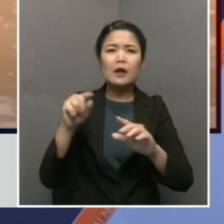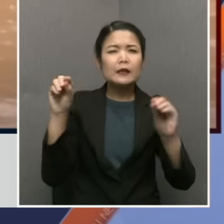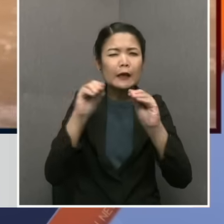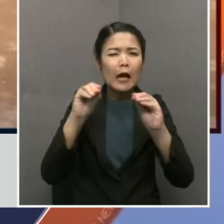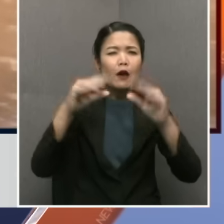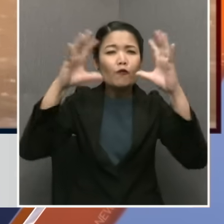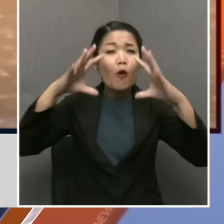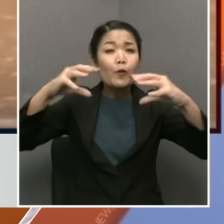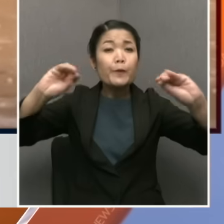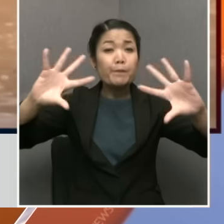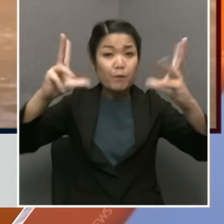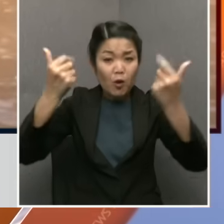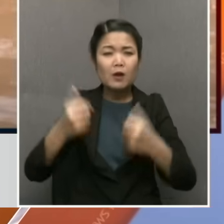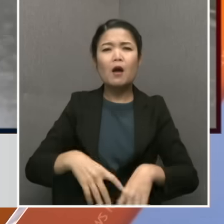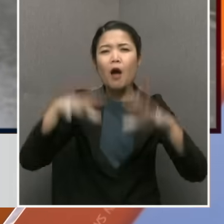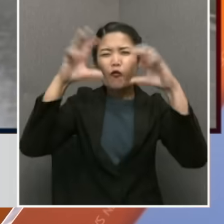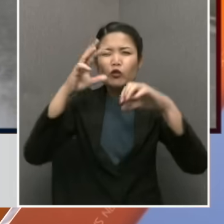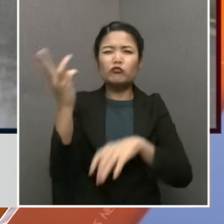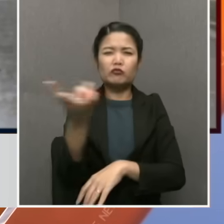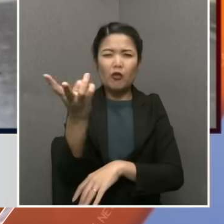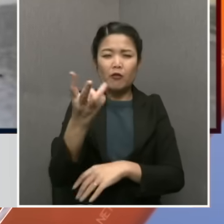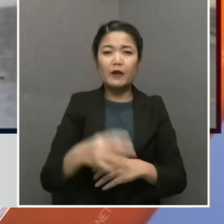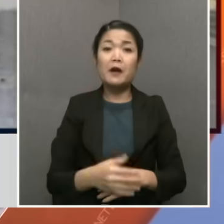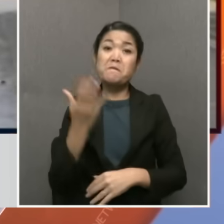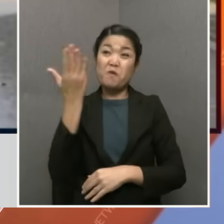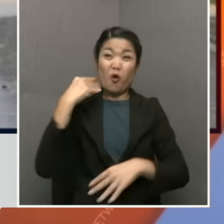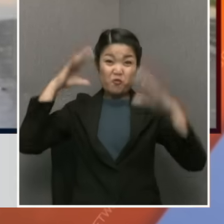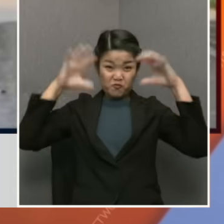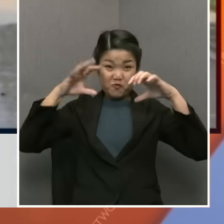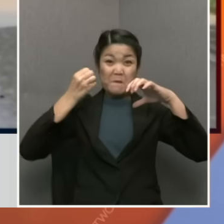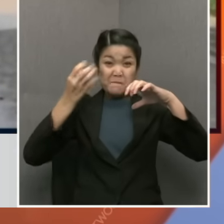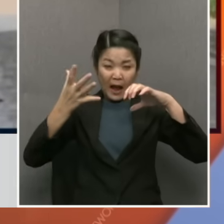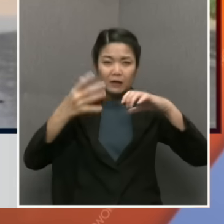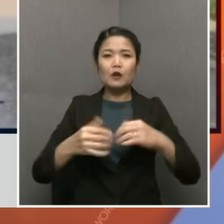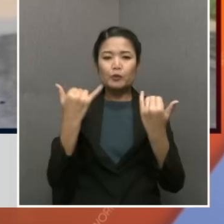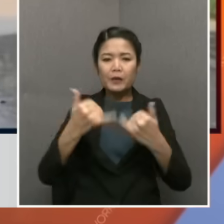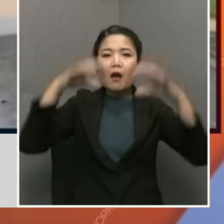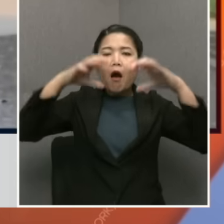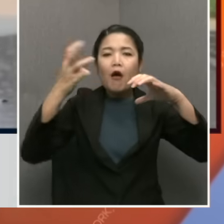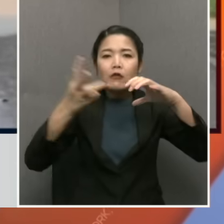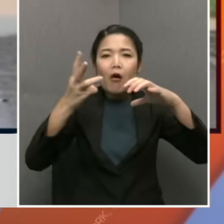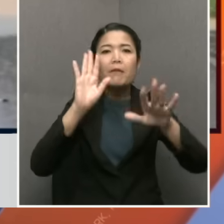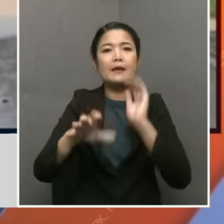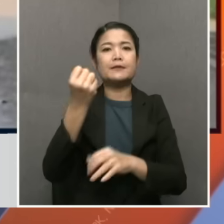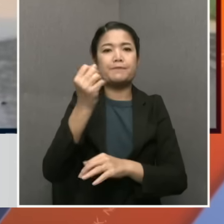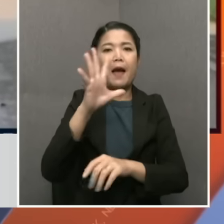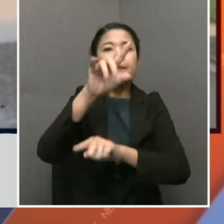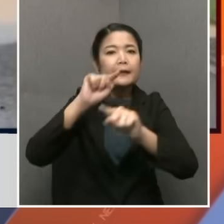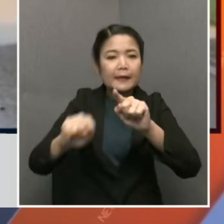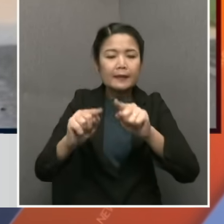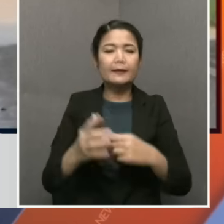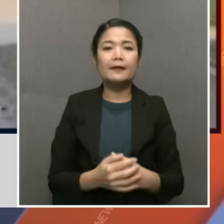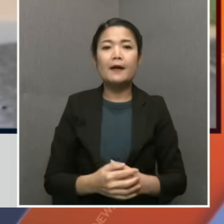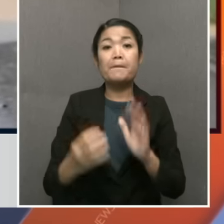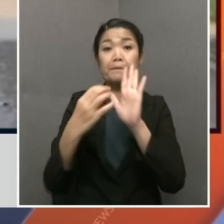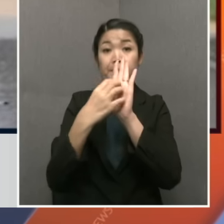เนี่ยนะครับก็มีฝนตกน้อยนะครับตกน้อยกว่าปกติไป 15%แล้วนะครับในส่วนภาคกลางนะที่จะจะ